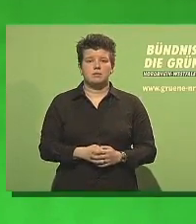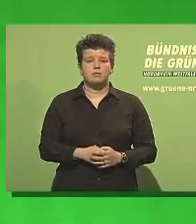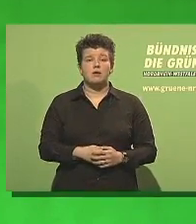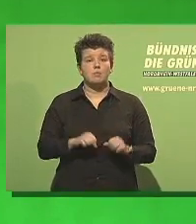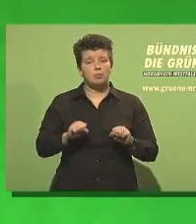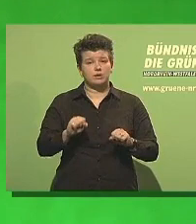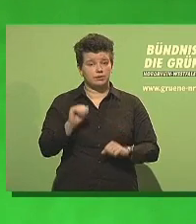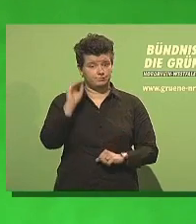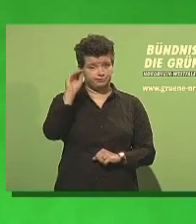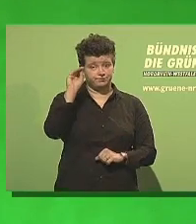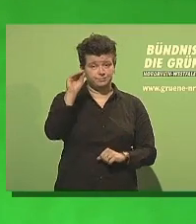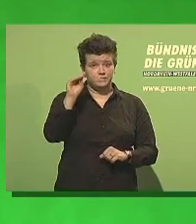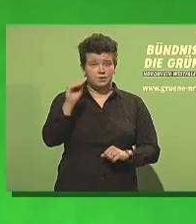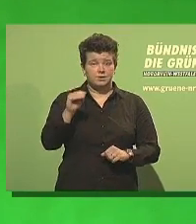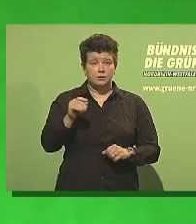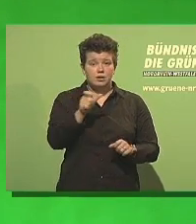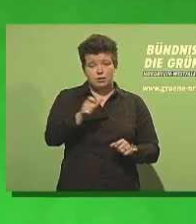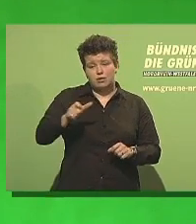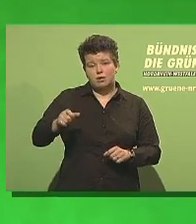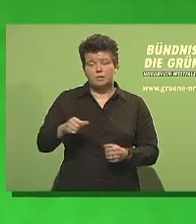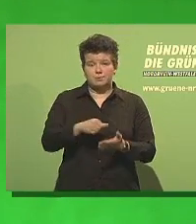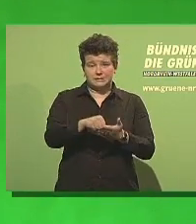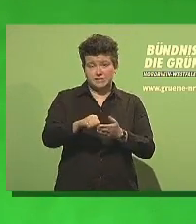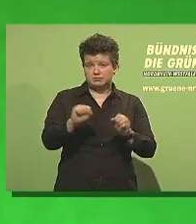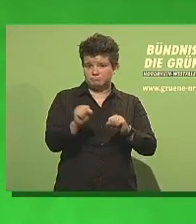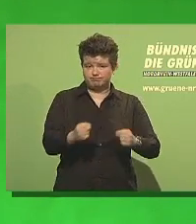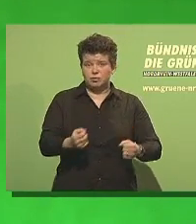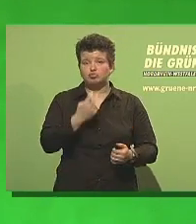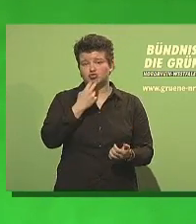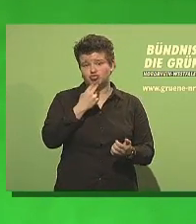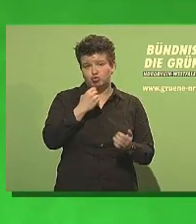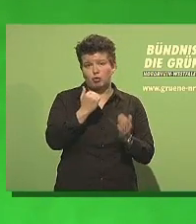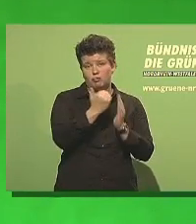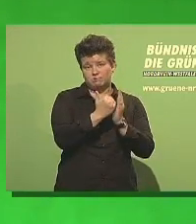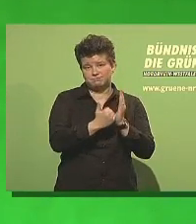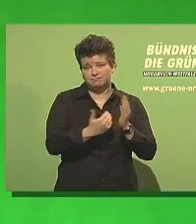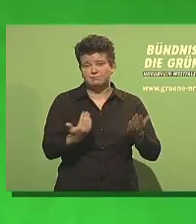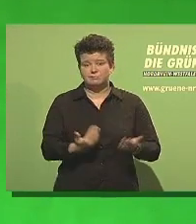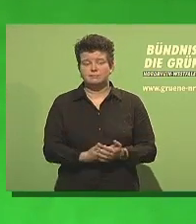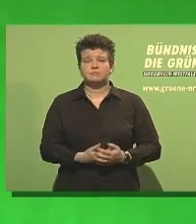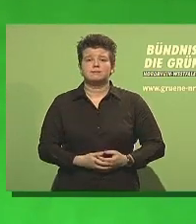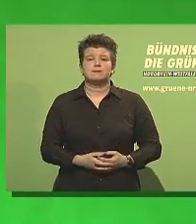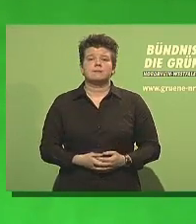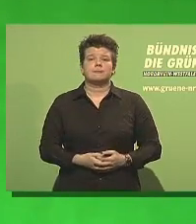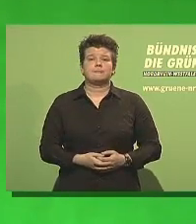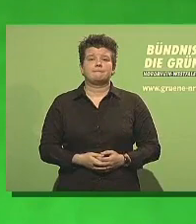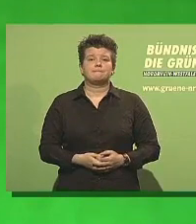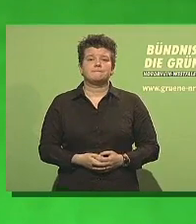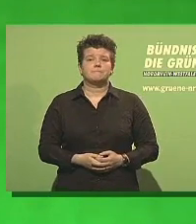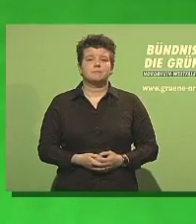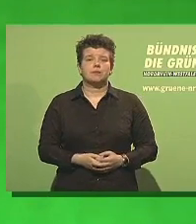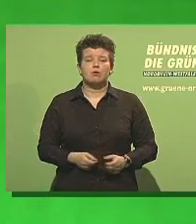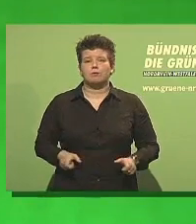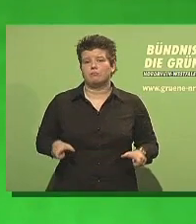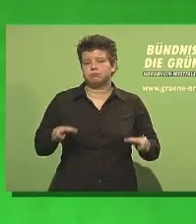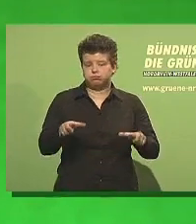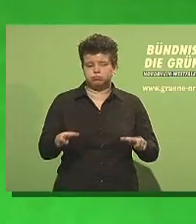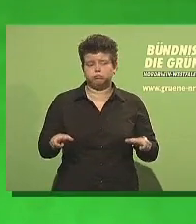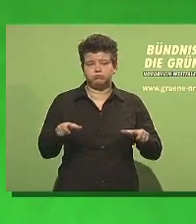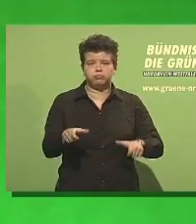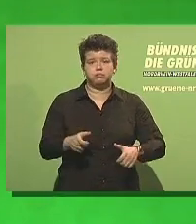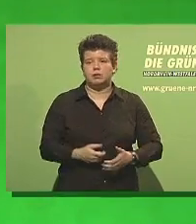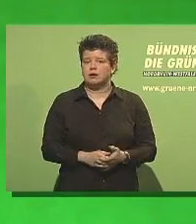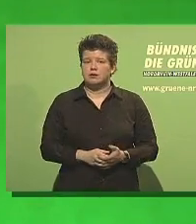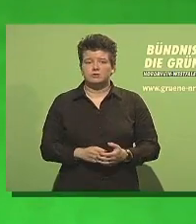Staaten, auch reiche Staaten, werden nicht mehr in der Lage sein, diese steigenden Energiekosten gegenzusubventionieren. Und deshalb geht es